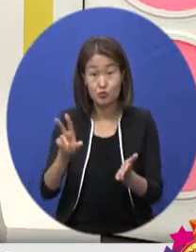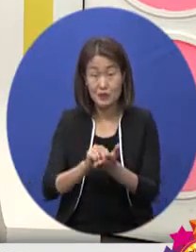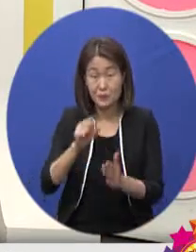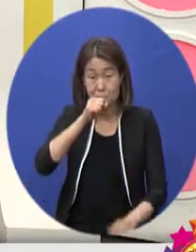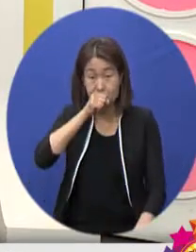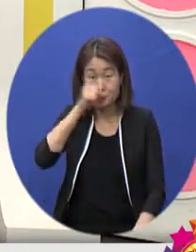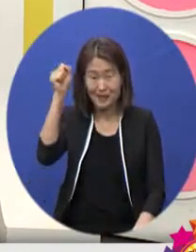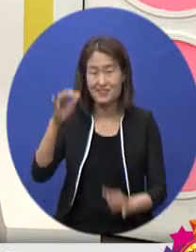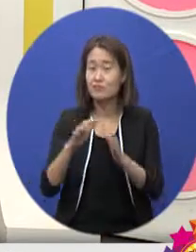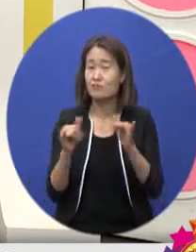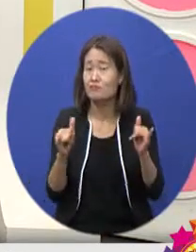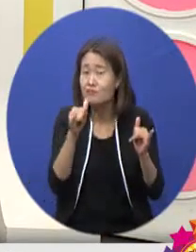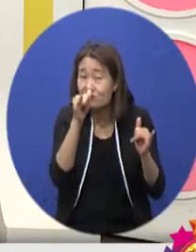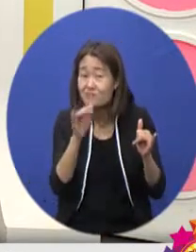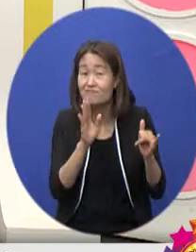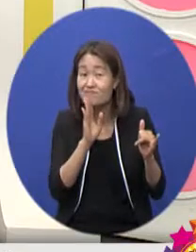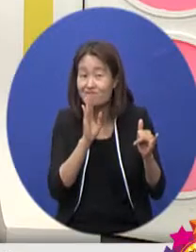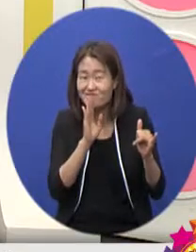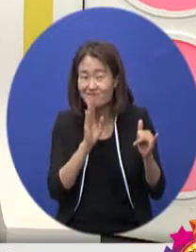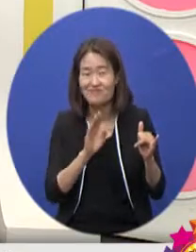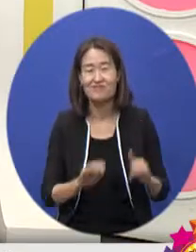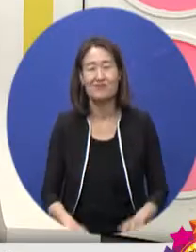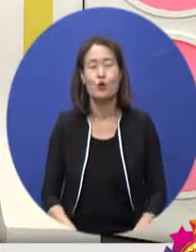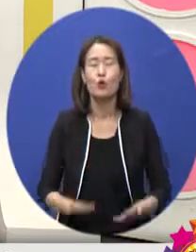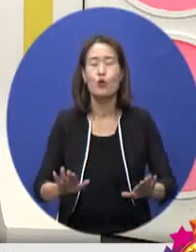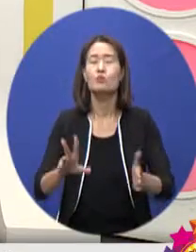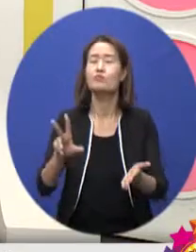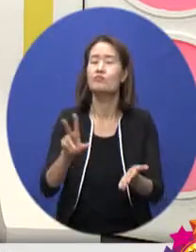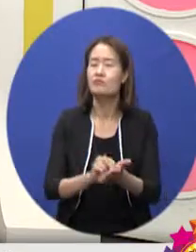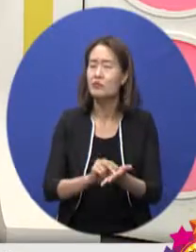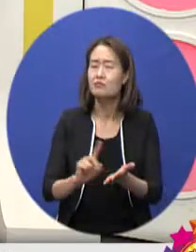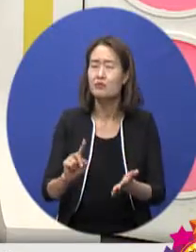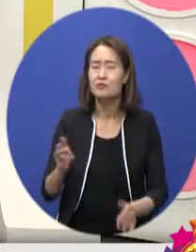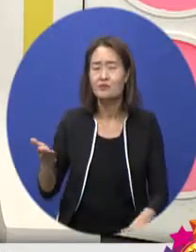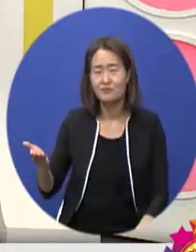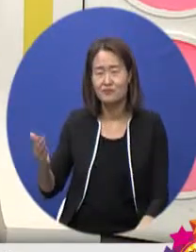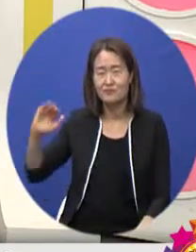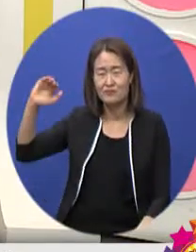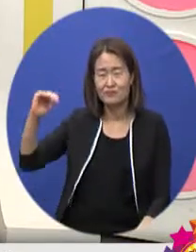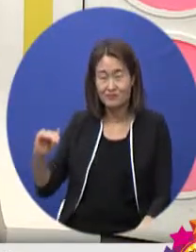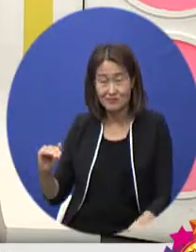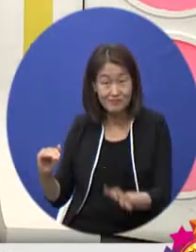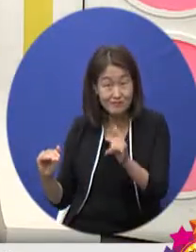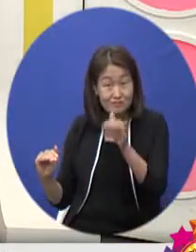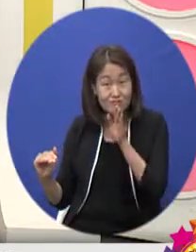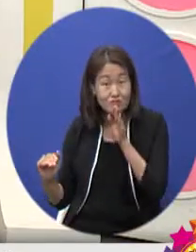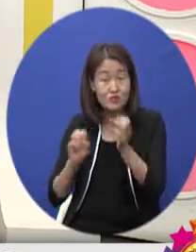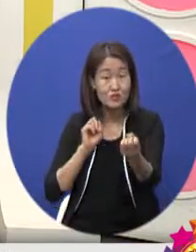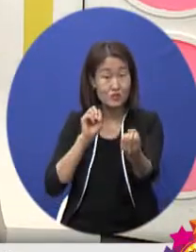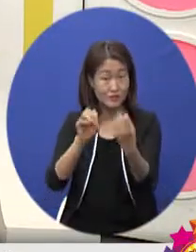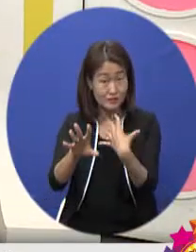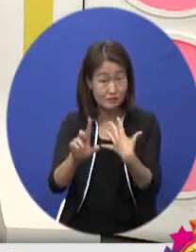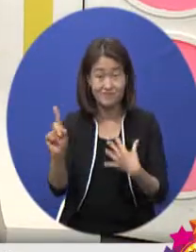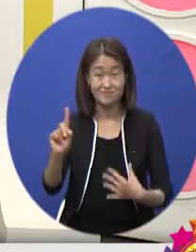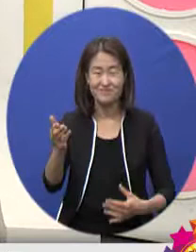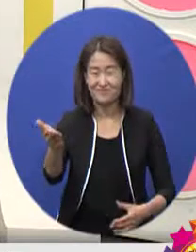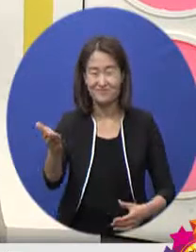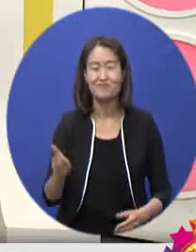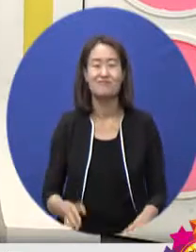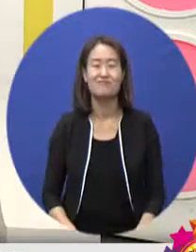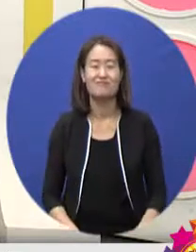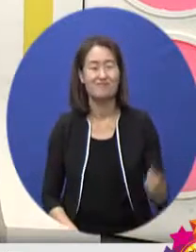분들이 계시잖아요. 네, 그렇죠. 정답자 발표할까요? 네. 오늘의 문제는 이거였습니다. 네.